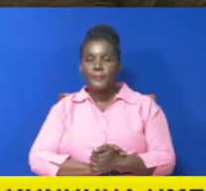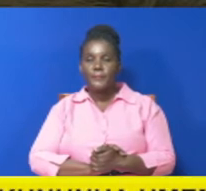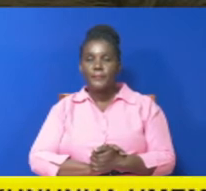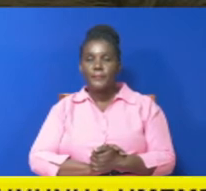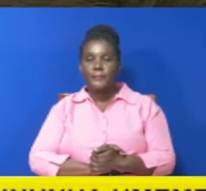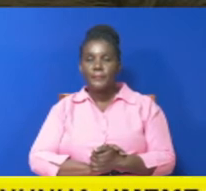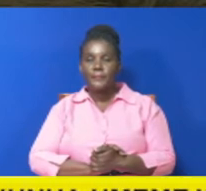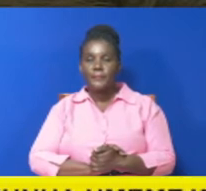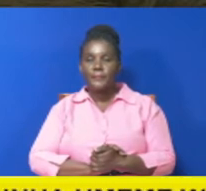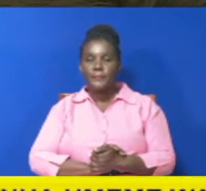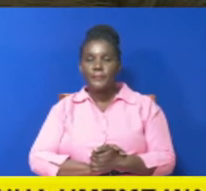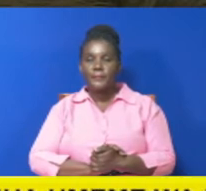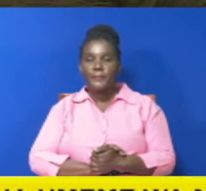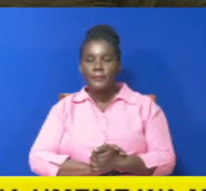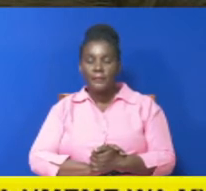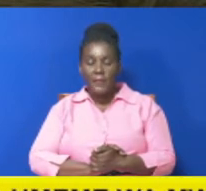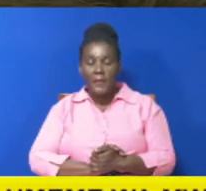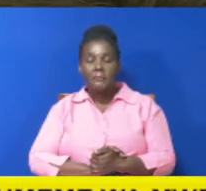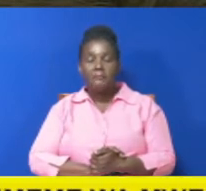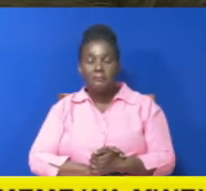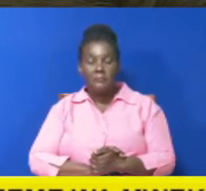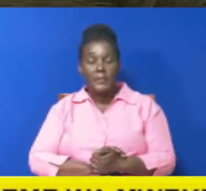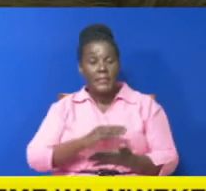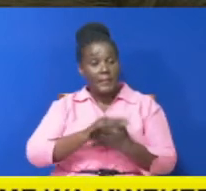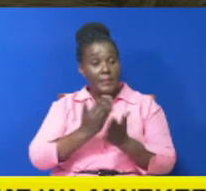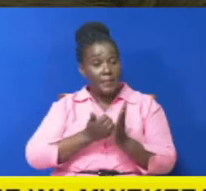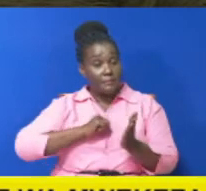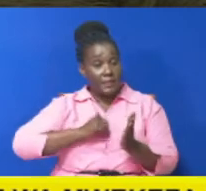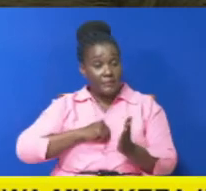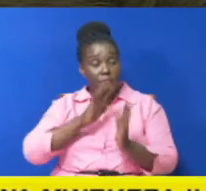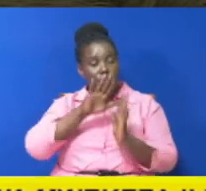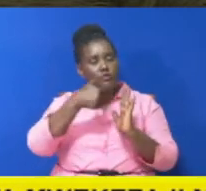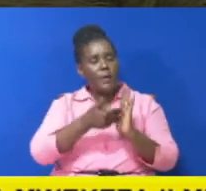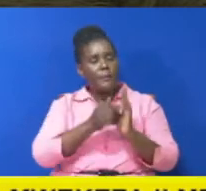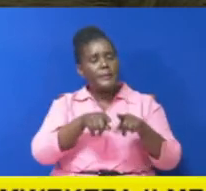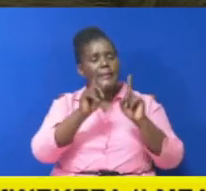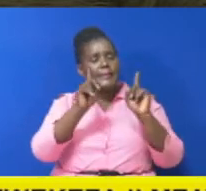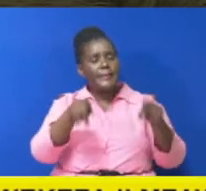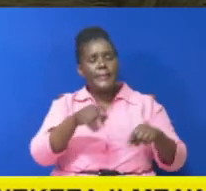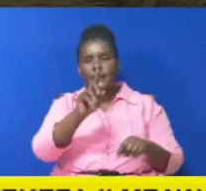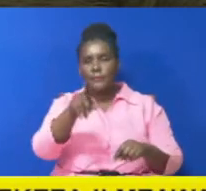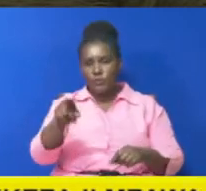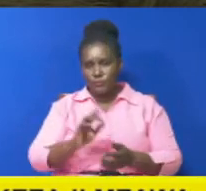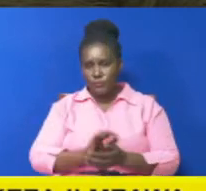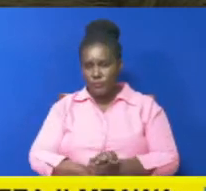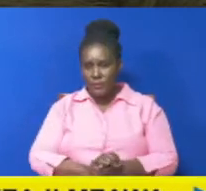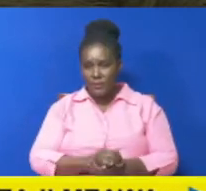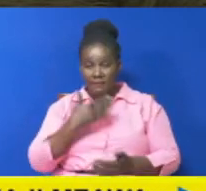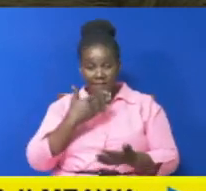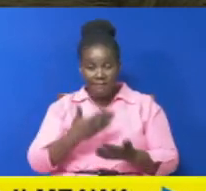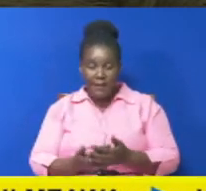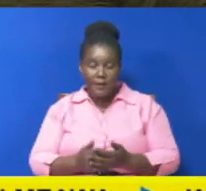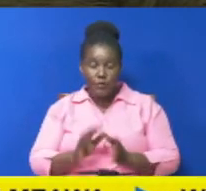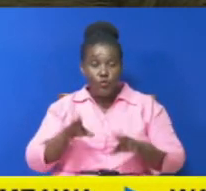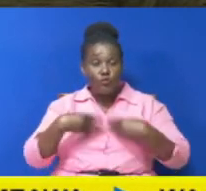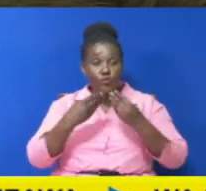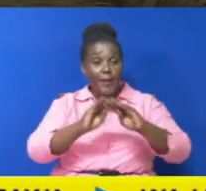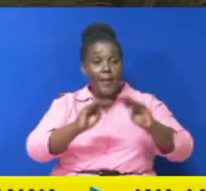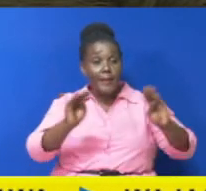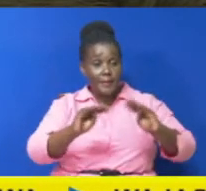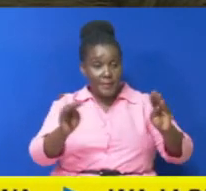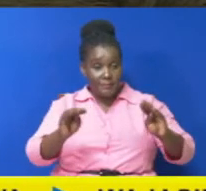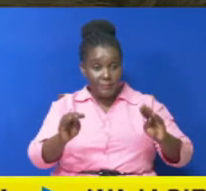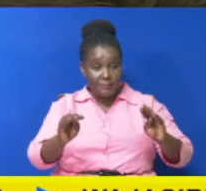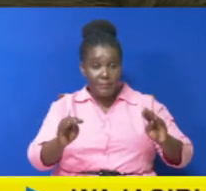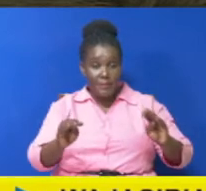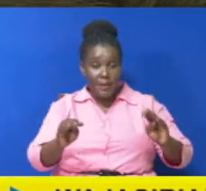TANAHAT. Kumekuwa na program nyingi sana mwaka huu. Kumekuwa na program za kutoa elimu kwa wasimamizi wa sheria,